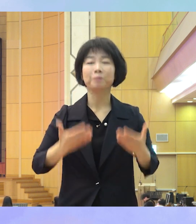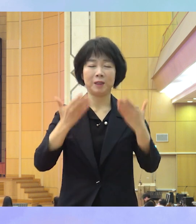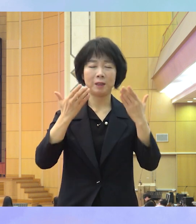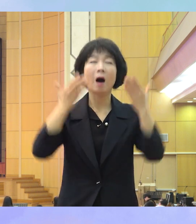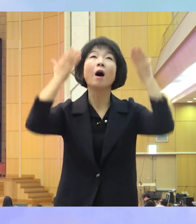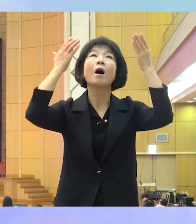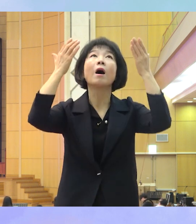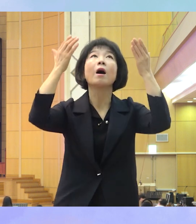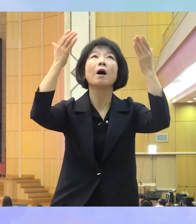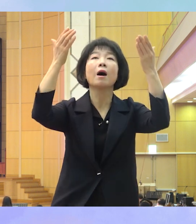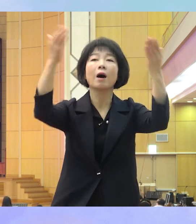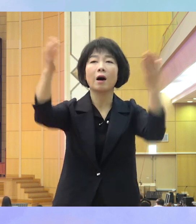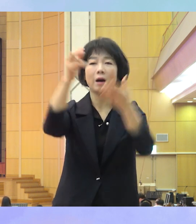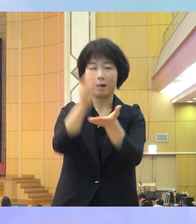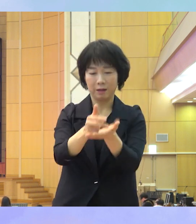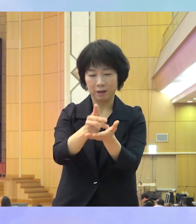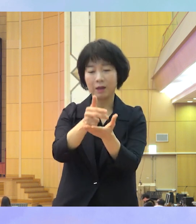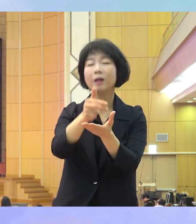찬양합니다.